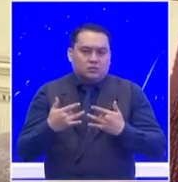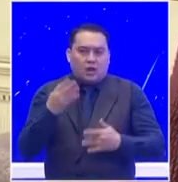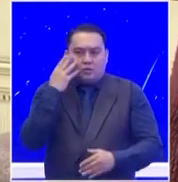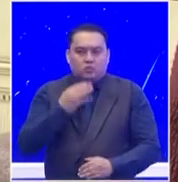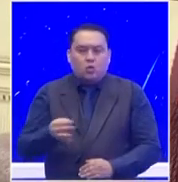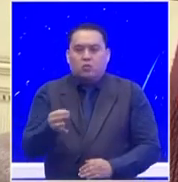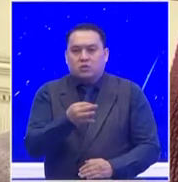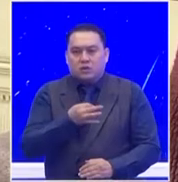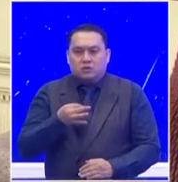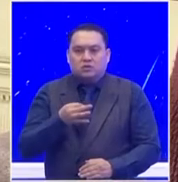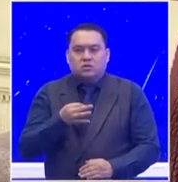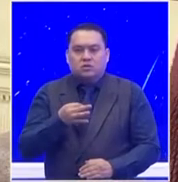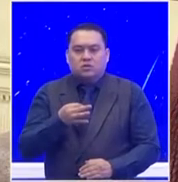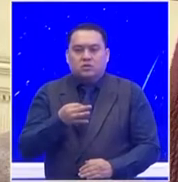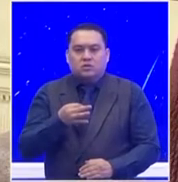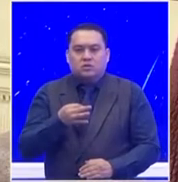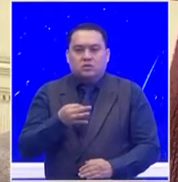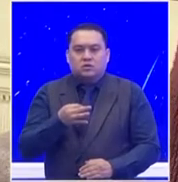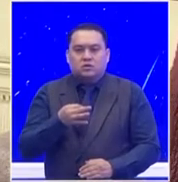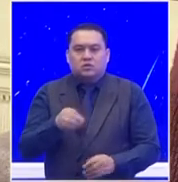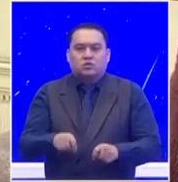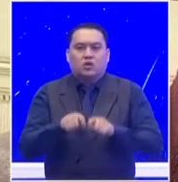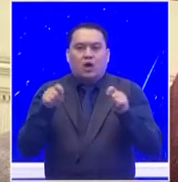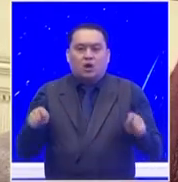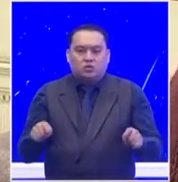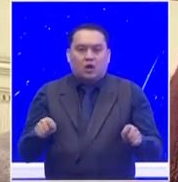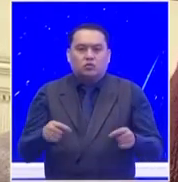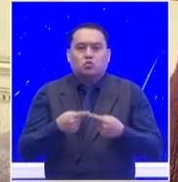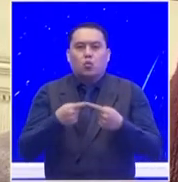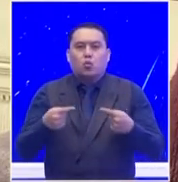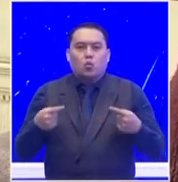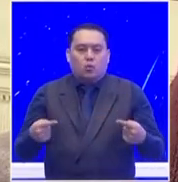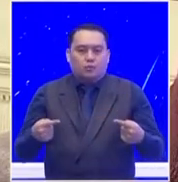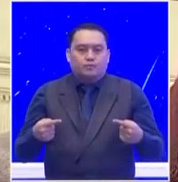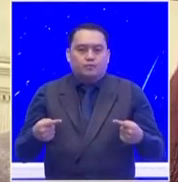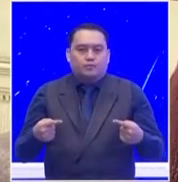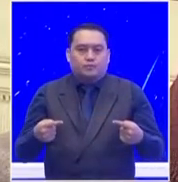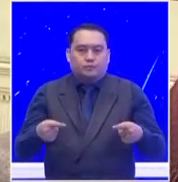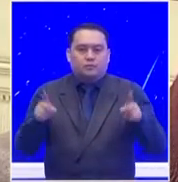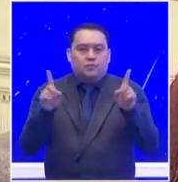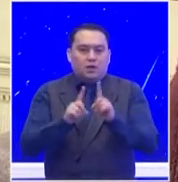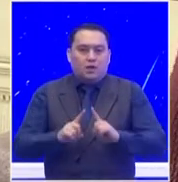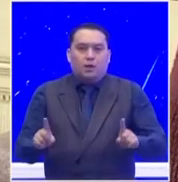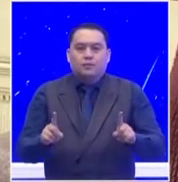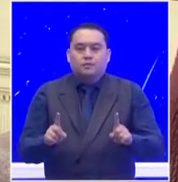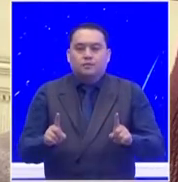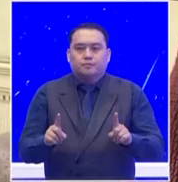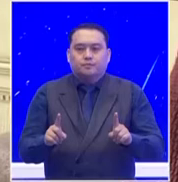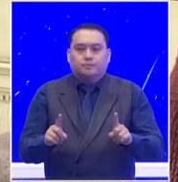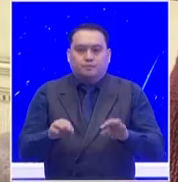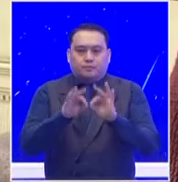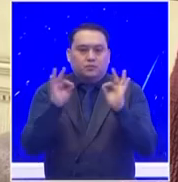Алматинский областной театр Бекенримова создаст другое, совсем, может быть, состояние,